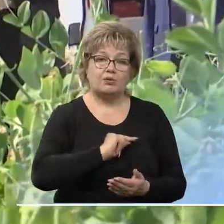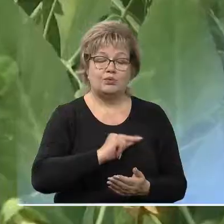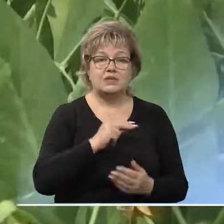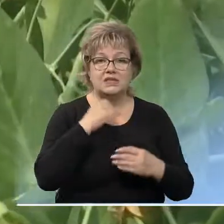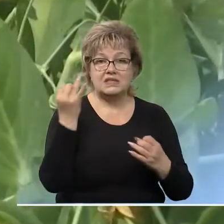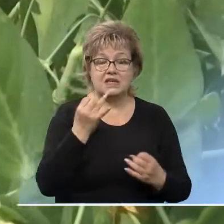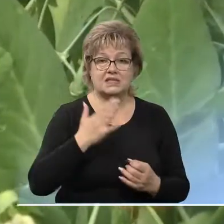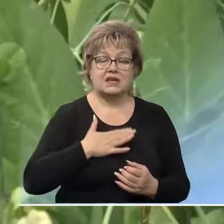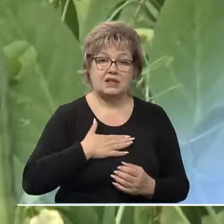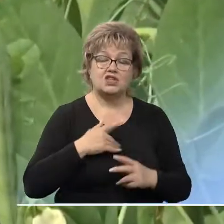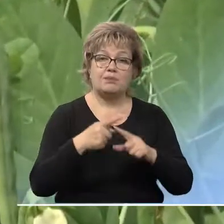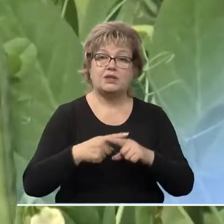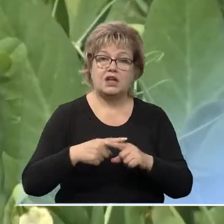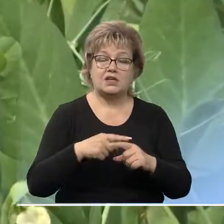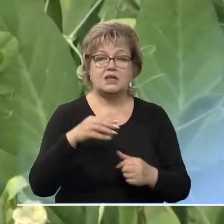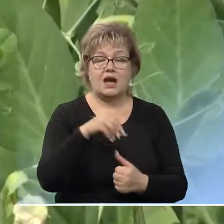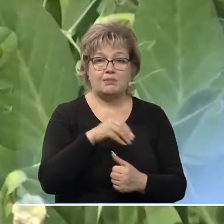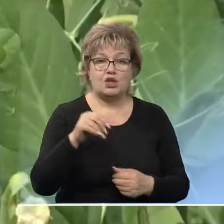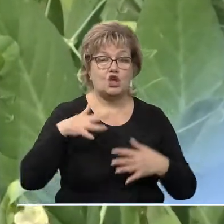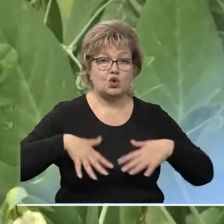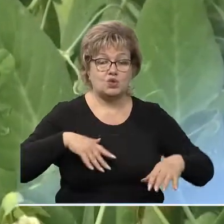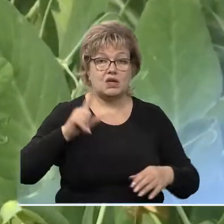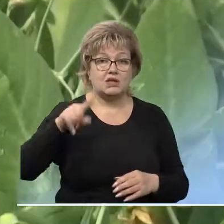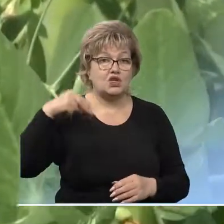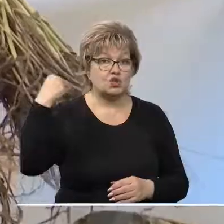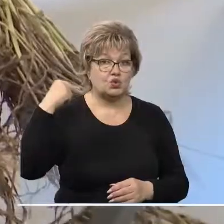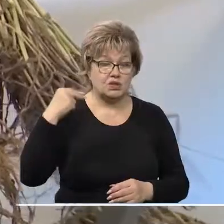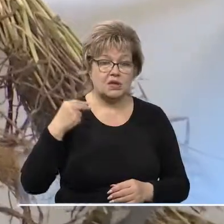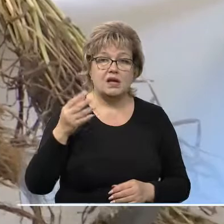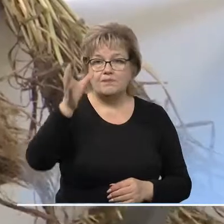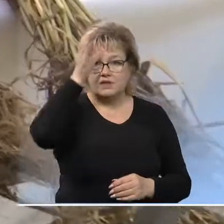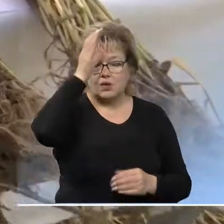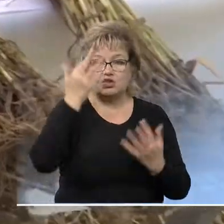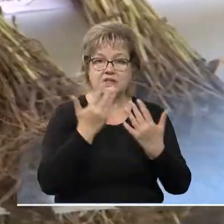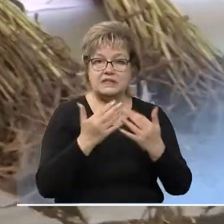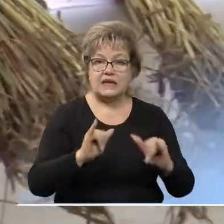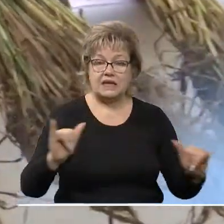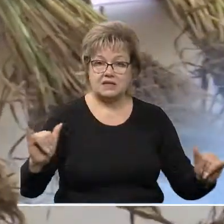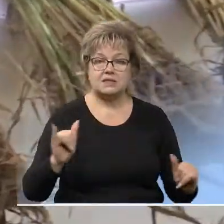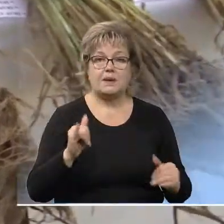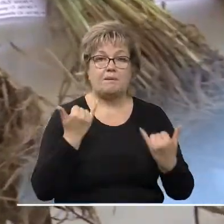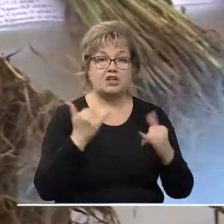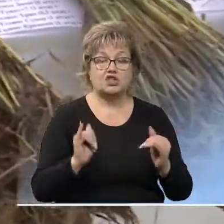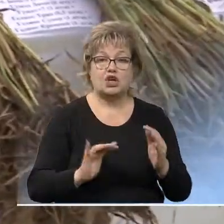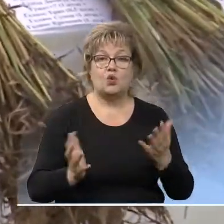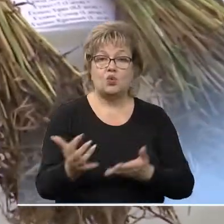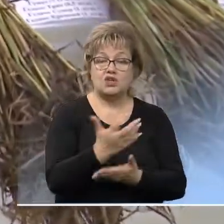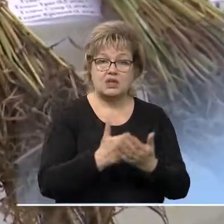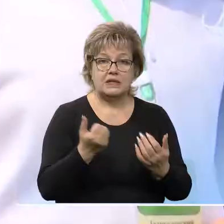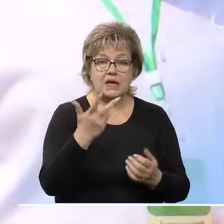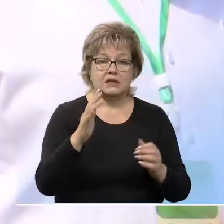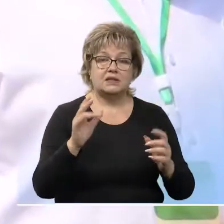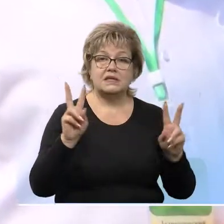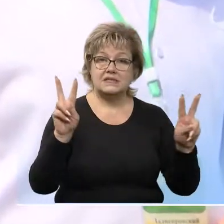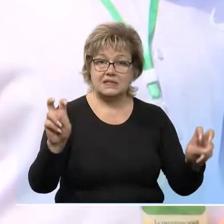работам наших ученых и Белоруссия, Армения, Грузия и даже Турция. Результаты научной селекции поразили урожайностью.